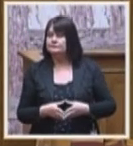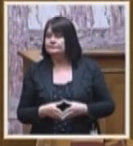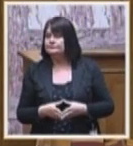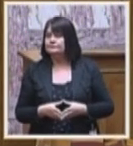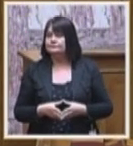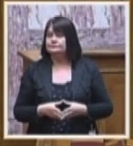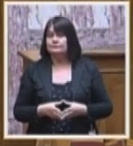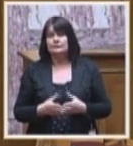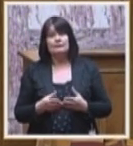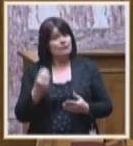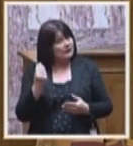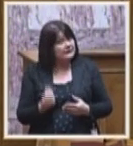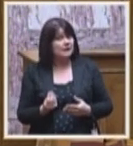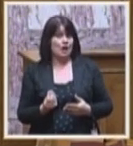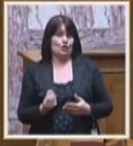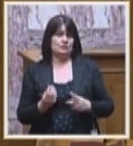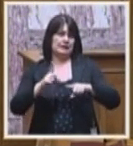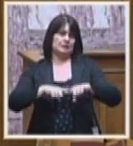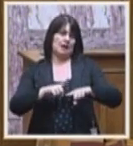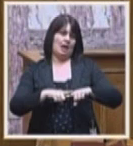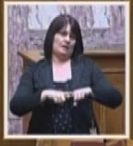ήταν για το καλό του τόπου.